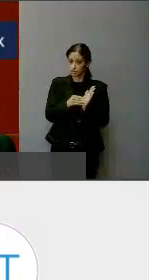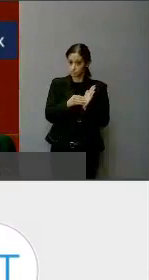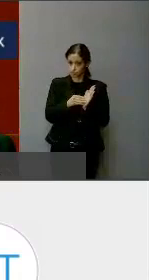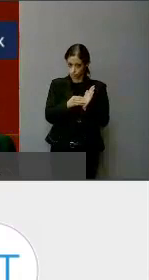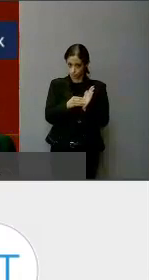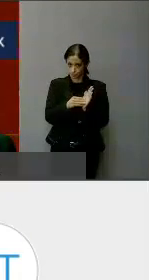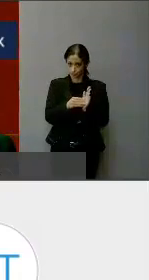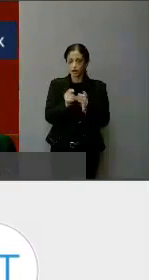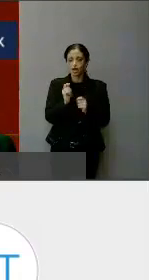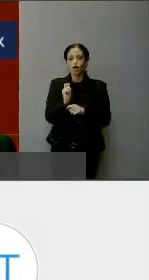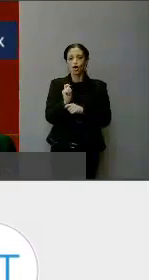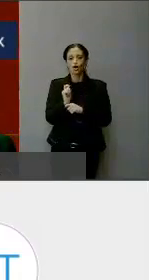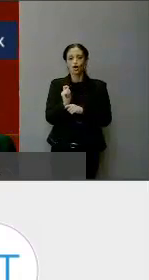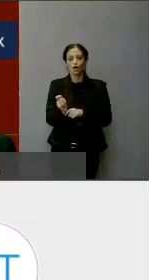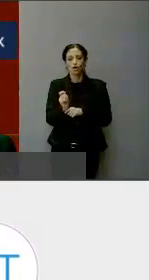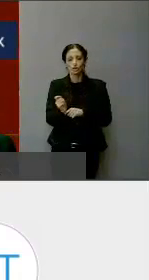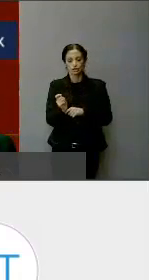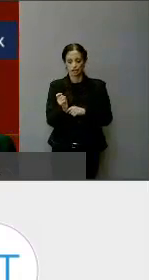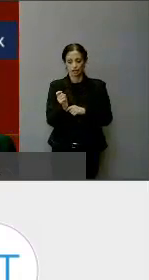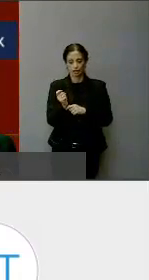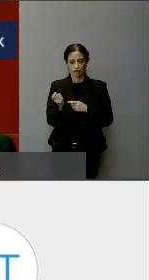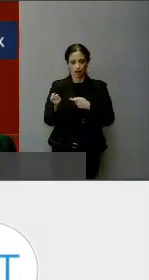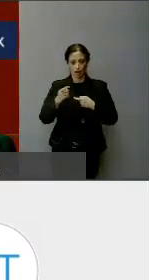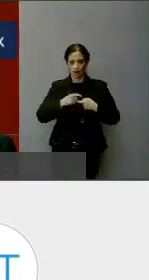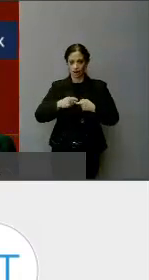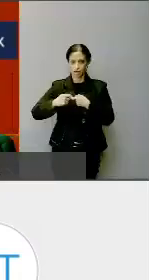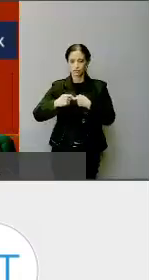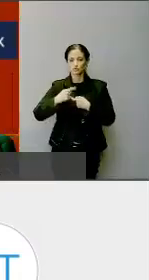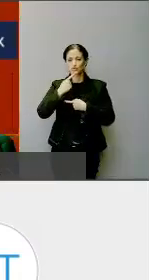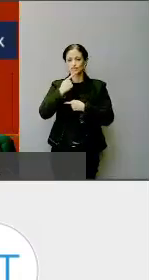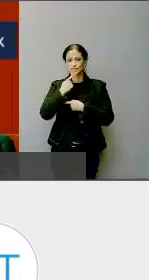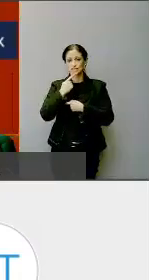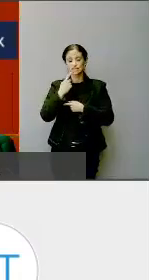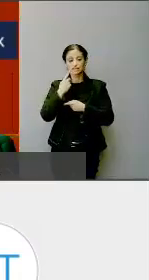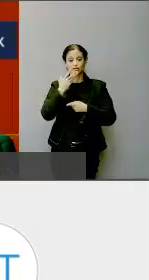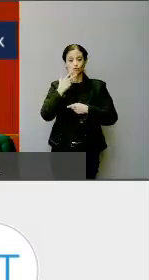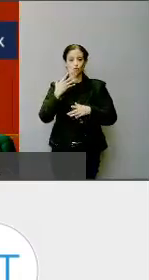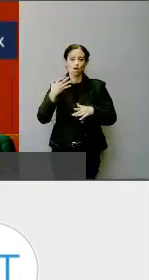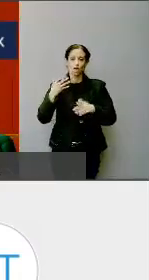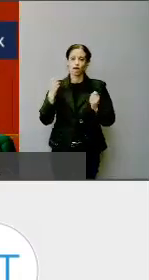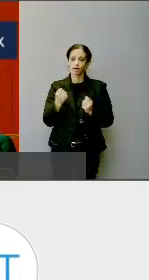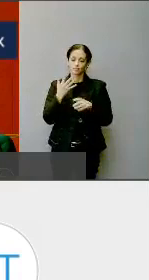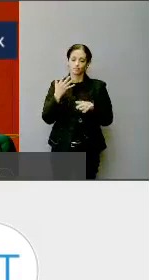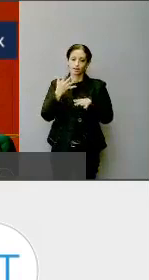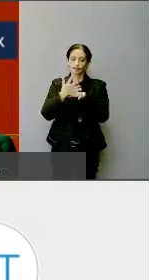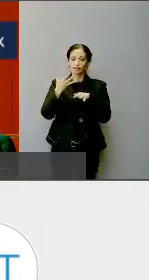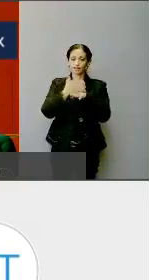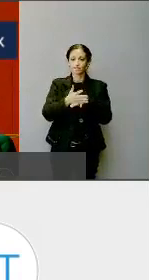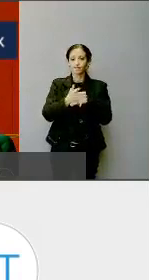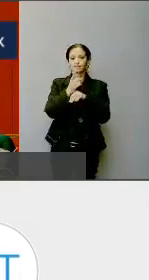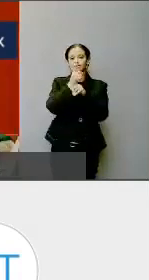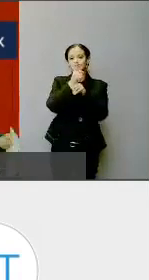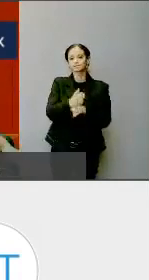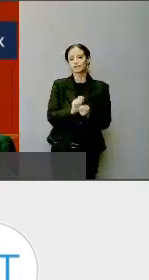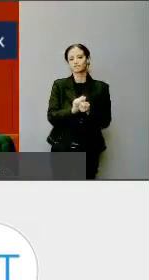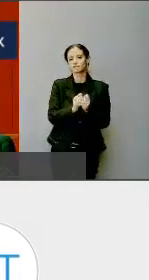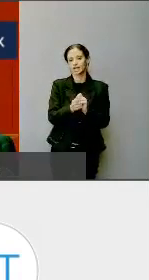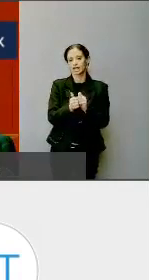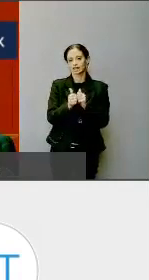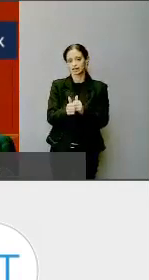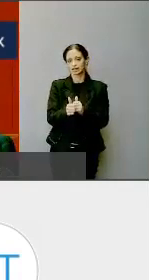allaccio siano a carico di coloro che attivano interventi in base alla variante